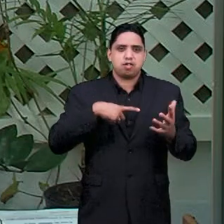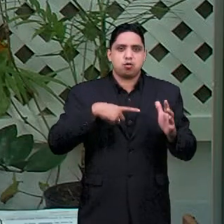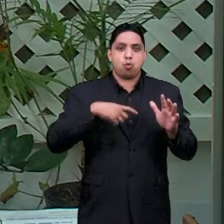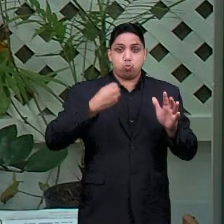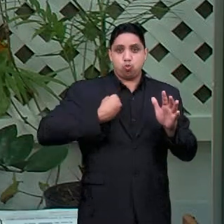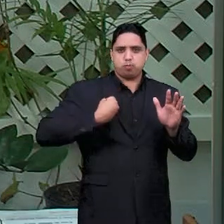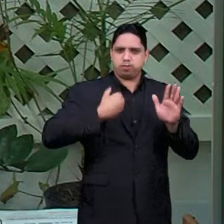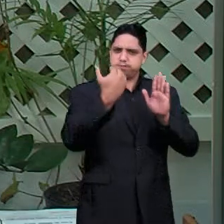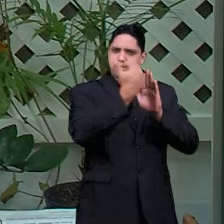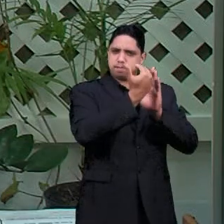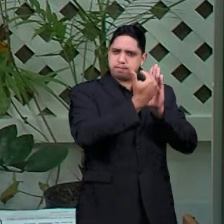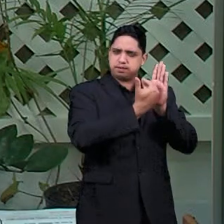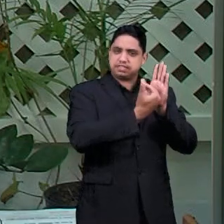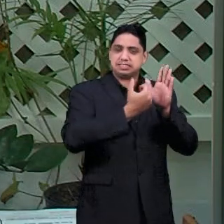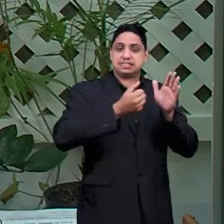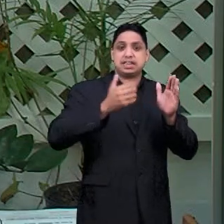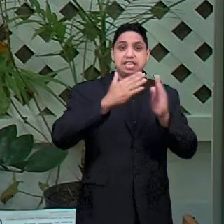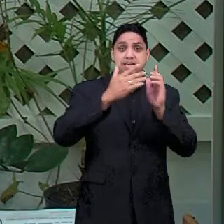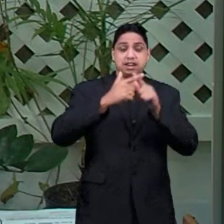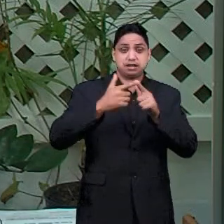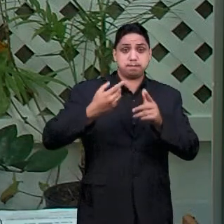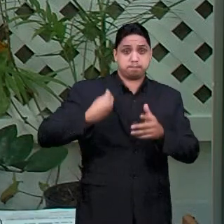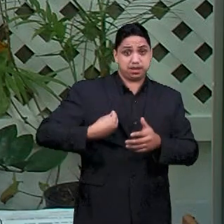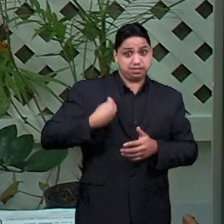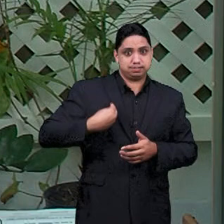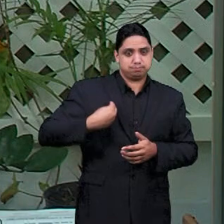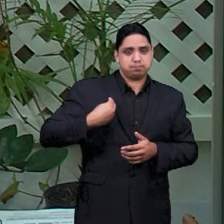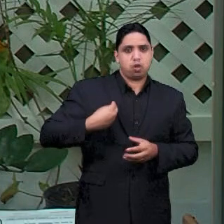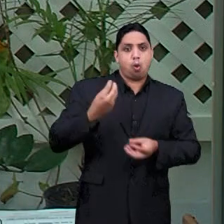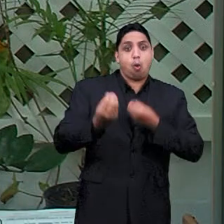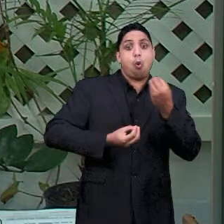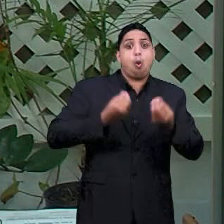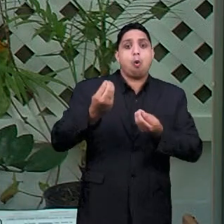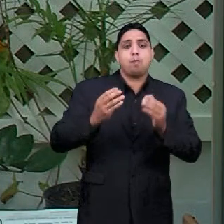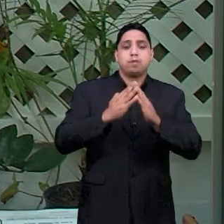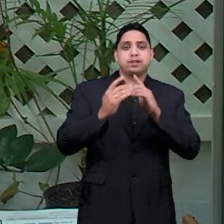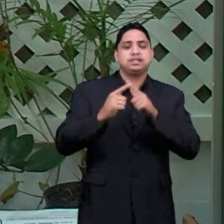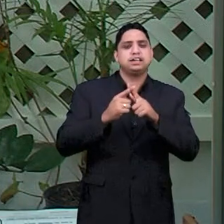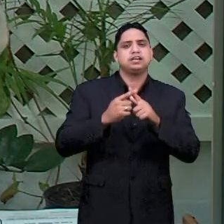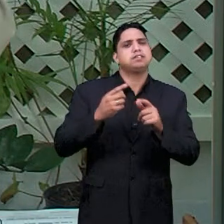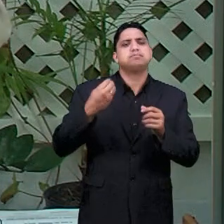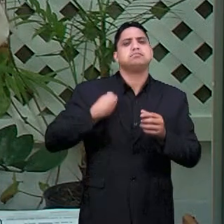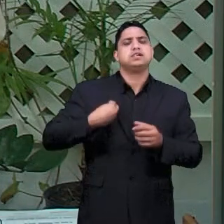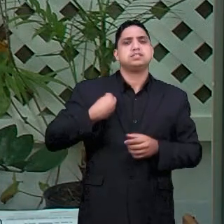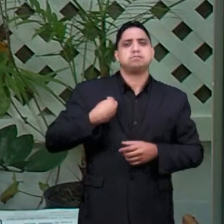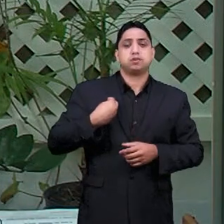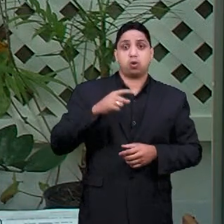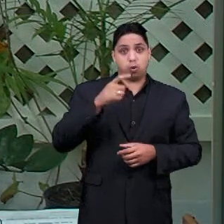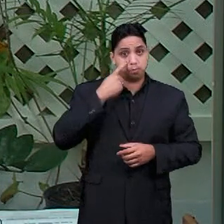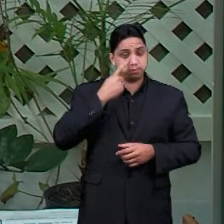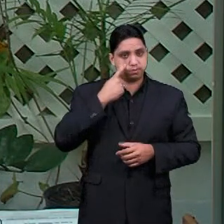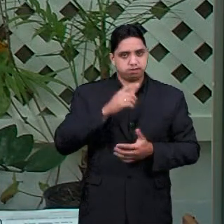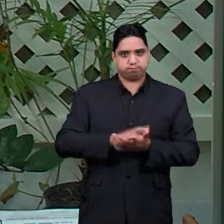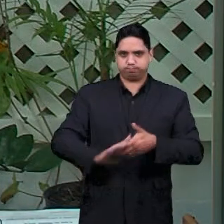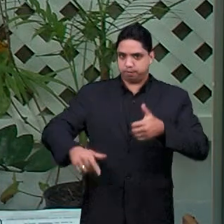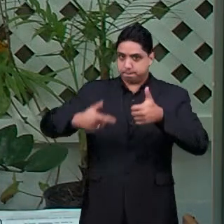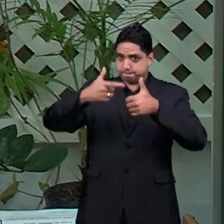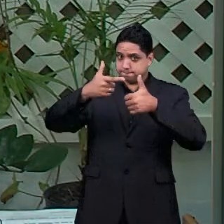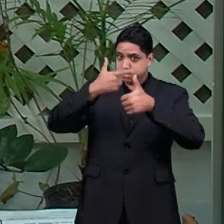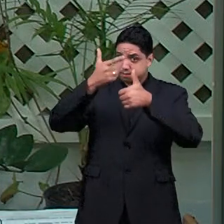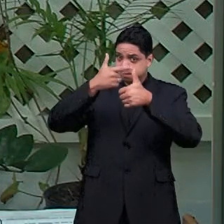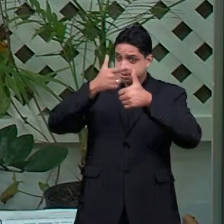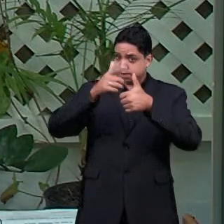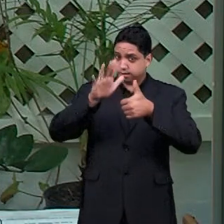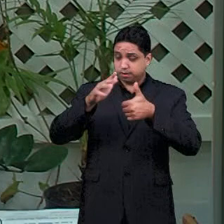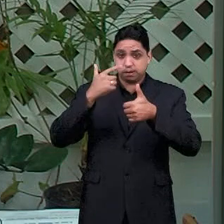statistique d'églises. La manière comme ces églises